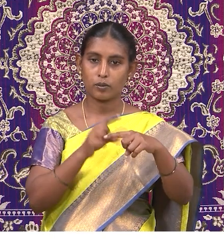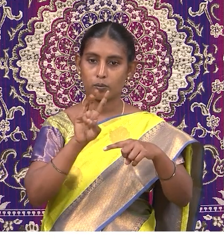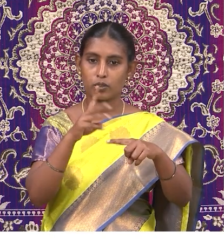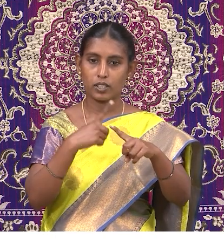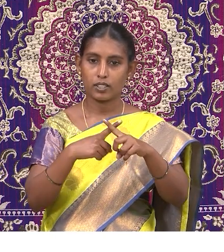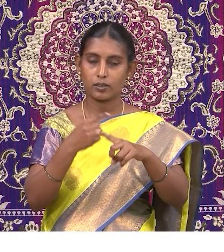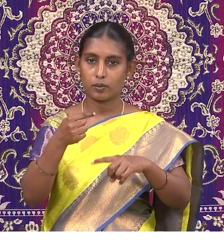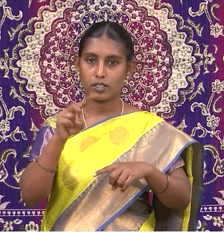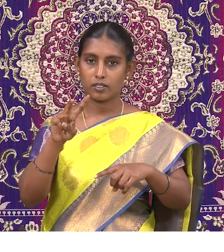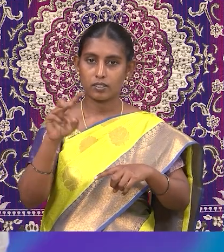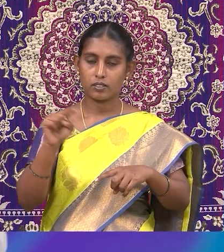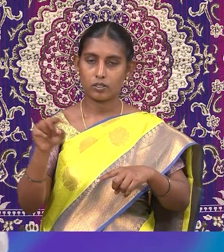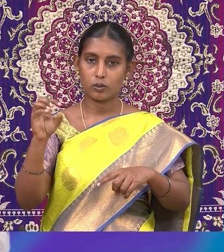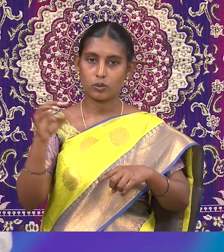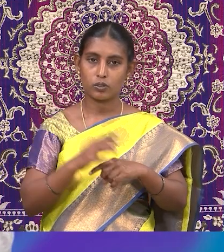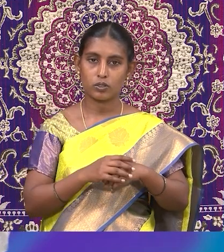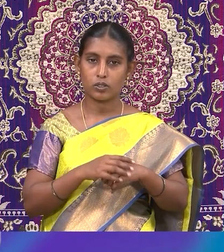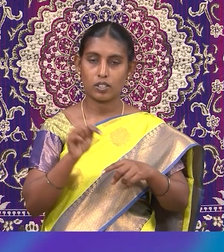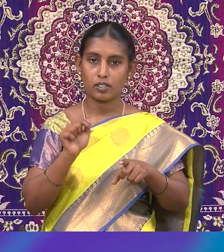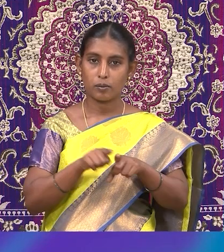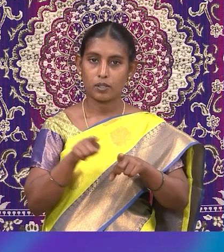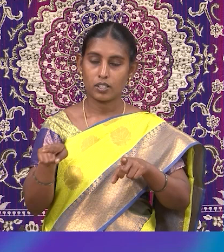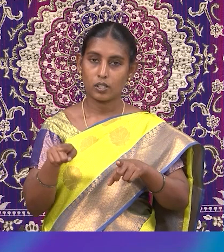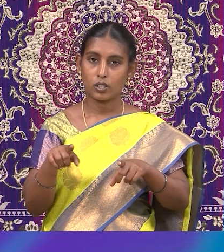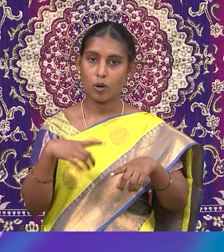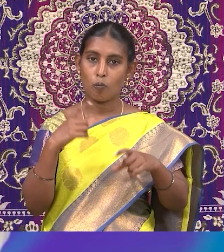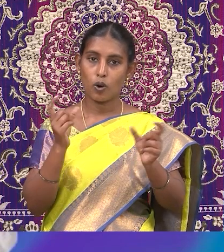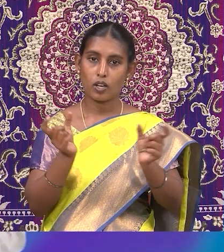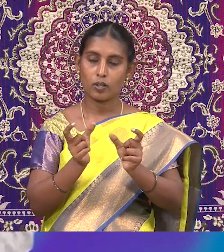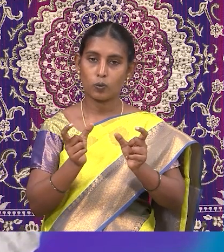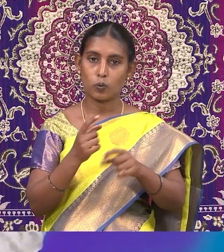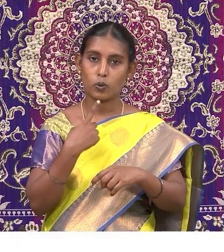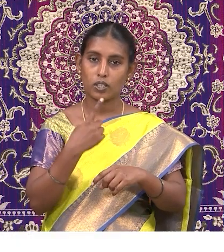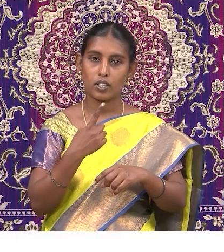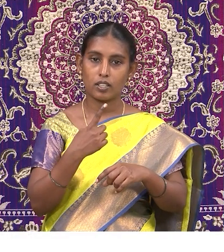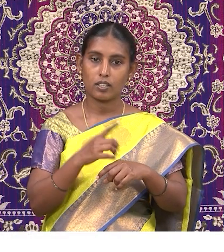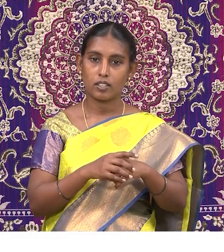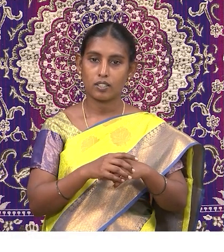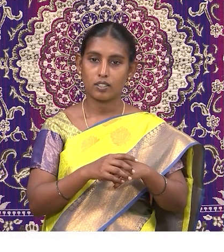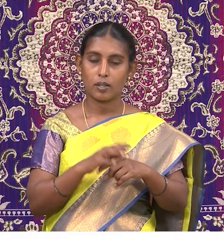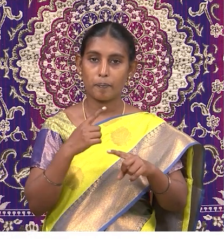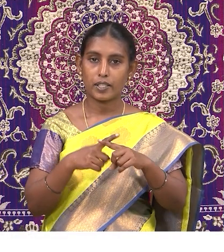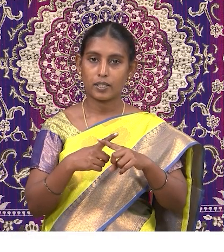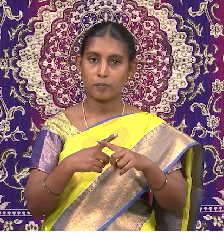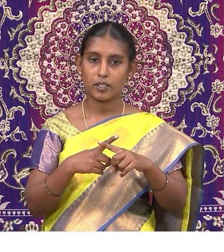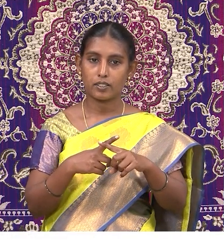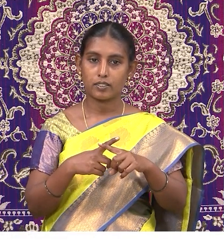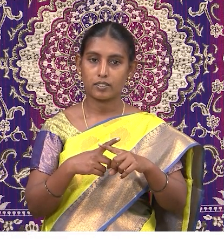2x² + 3x - 2 = 0 என்பது தான் கொடுக்கப்பட்ட மூலங்களின் கூடுதல் -3/2, மூலங்களின்